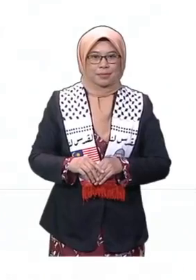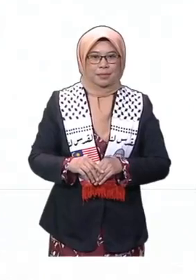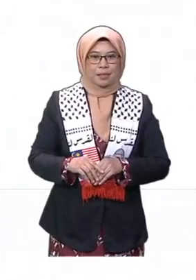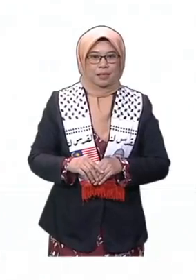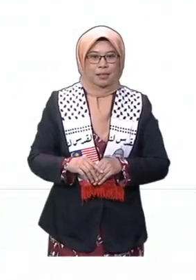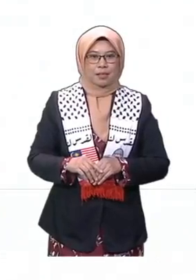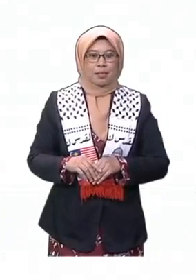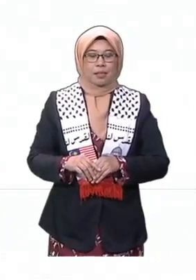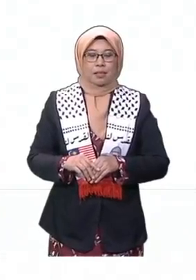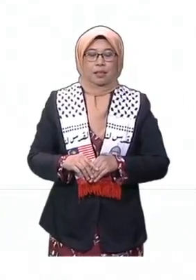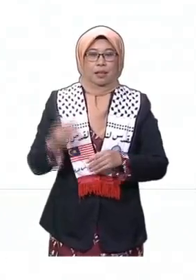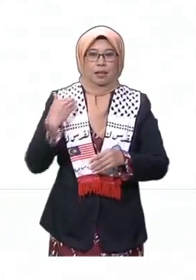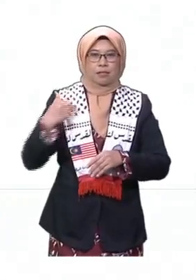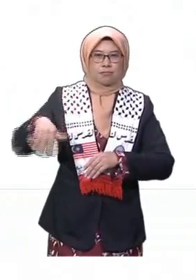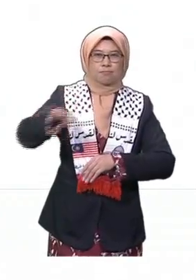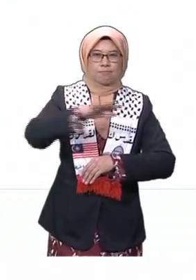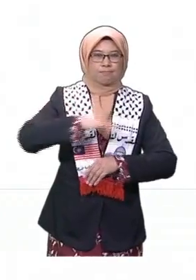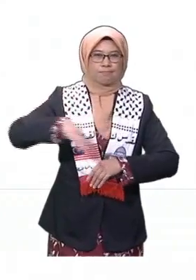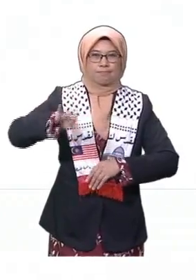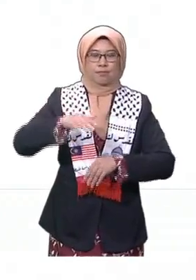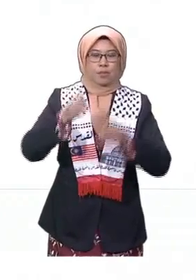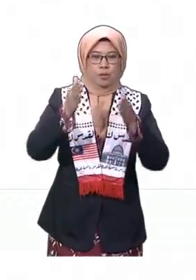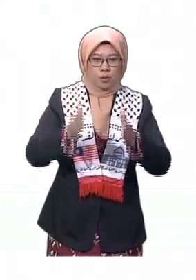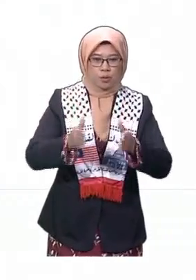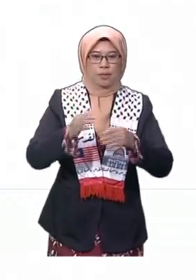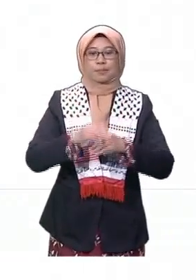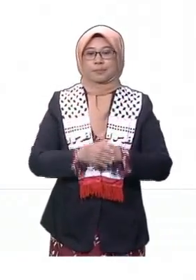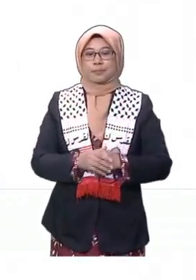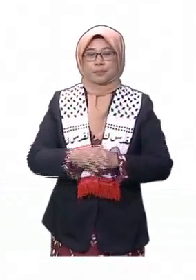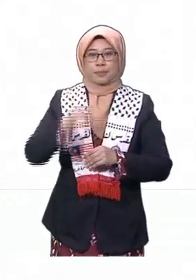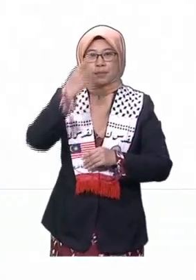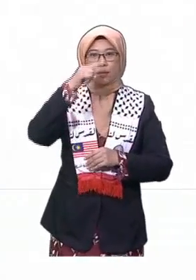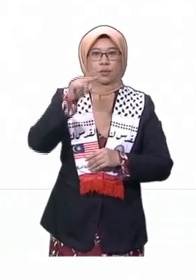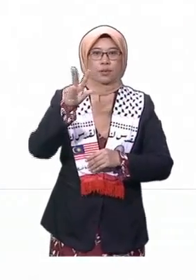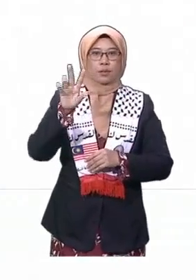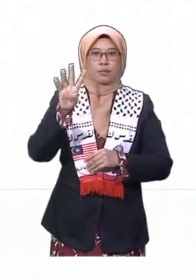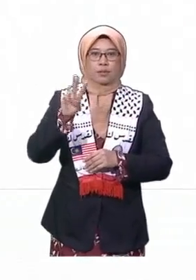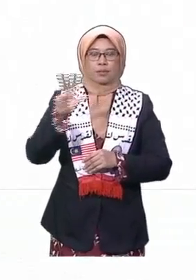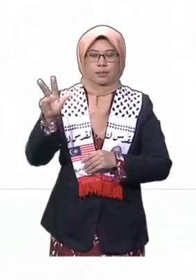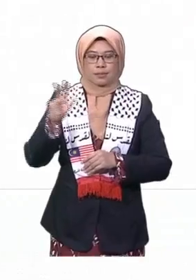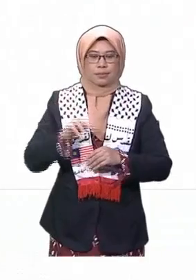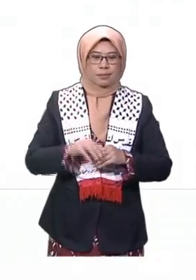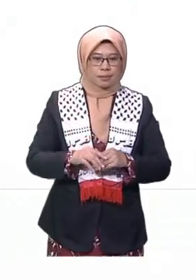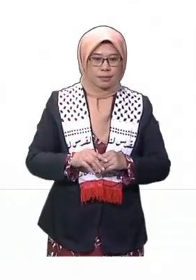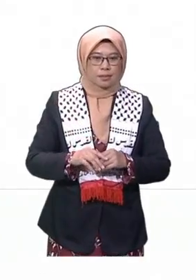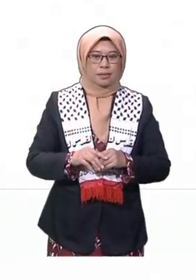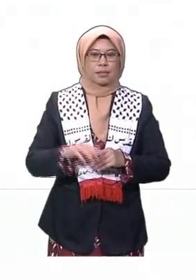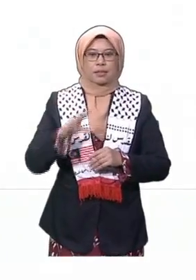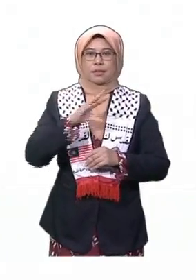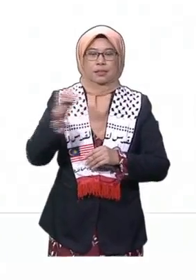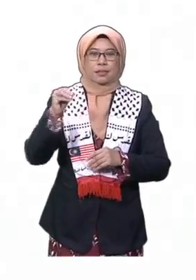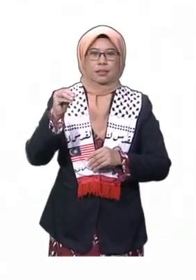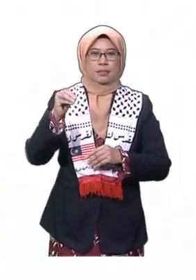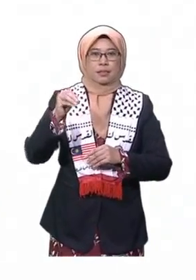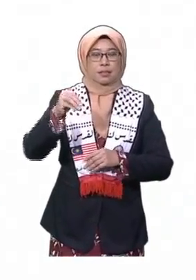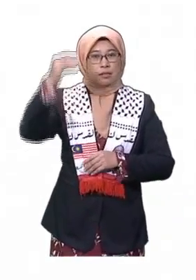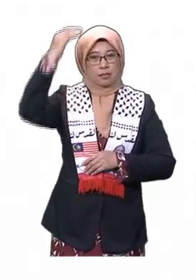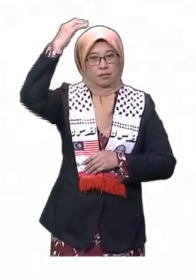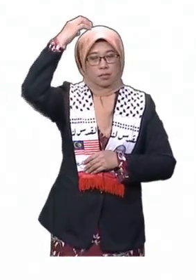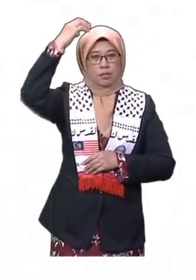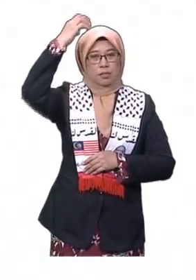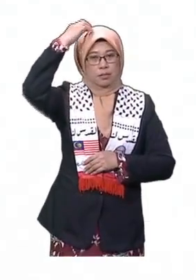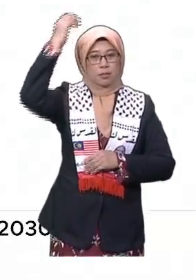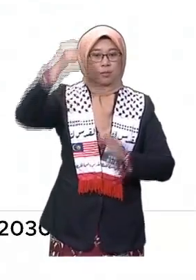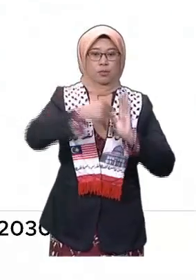Some 5,000 people visited the booth by 43 exhibitors in the inaugural Selangor Aviation Show